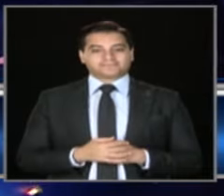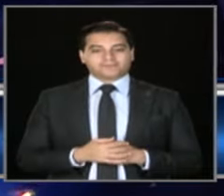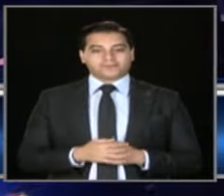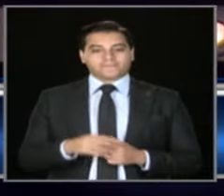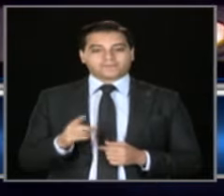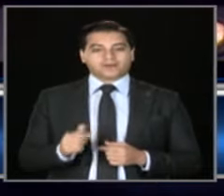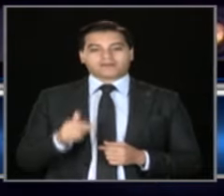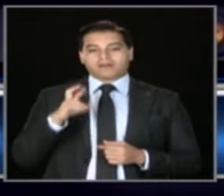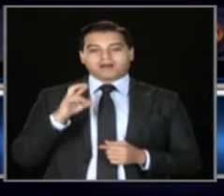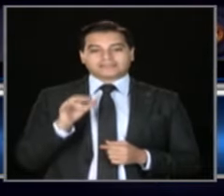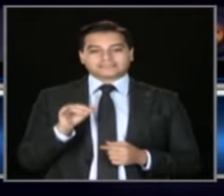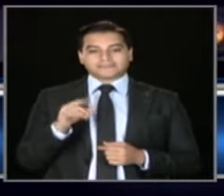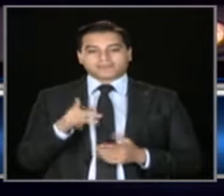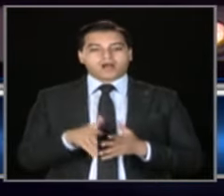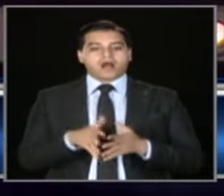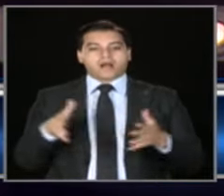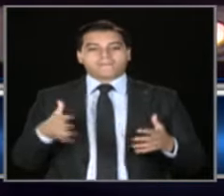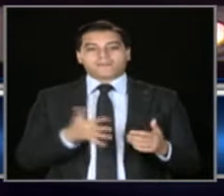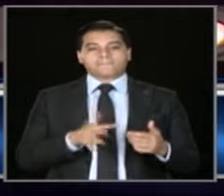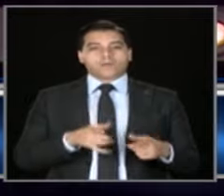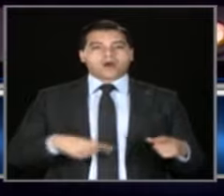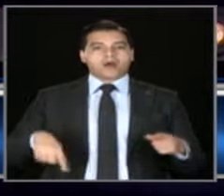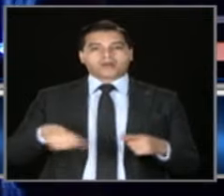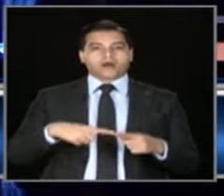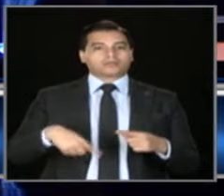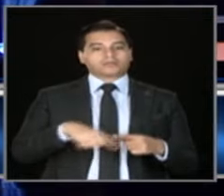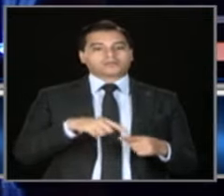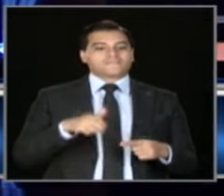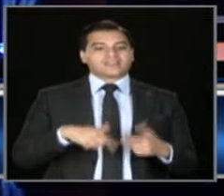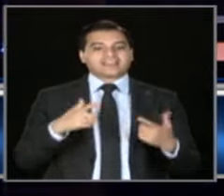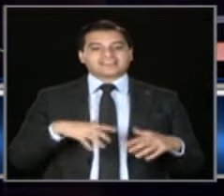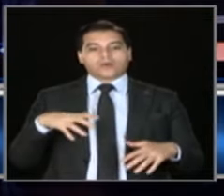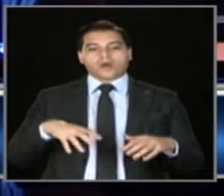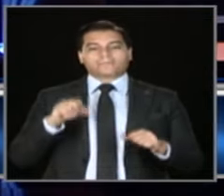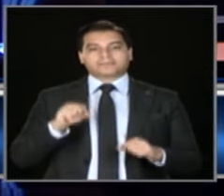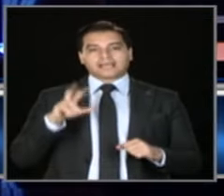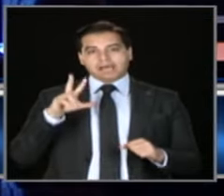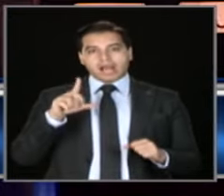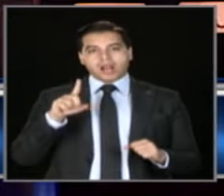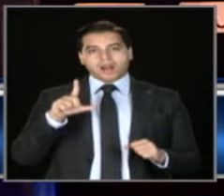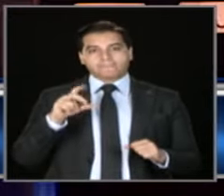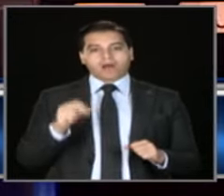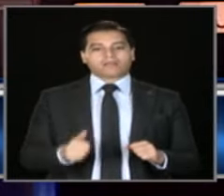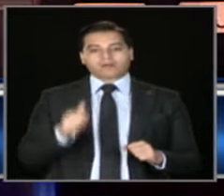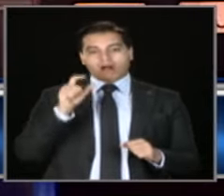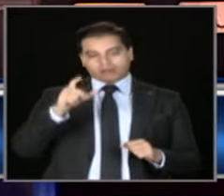رازيم هي من أكبر البحيرات بإحدى دول البلقان، فما هي؟